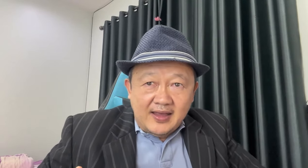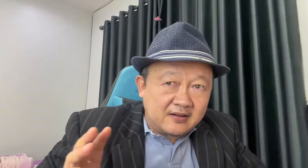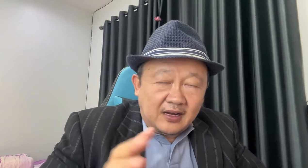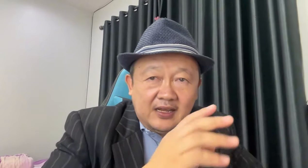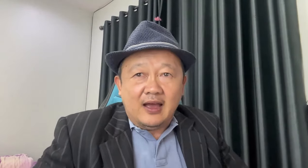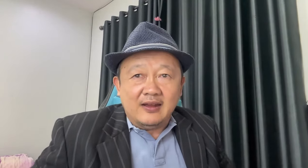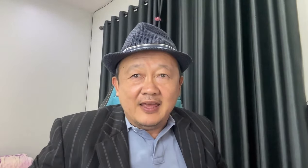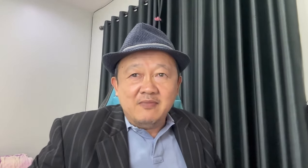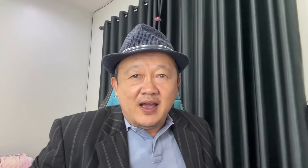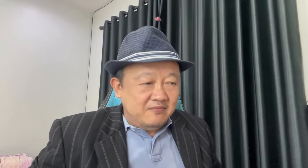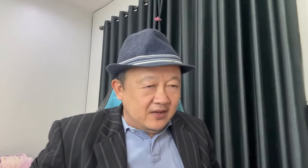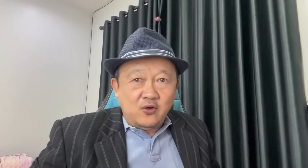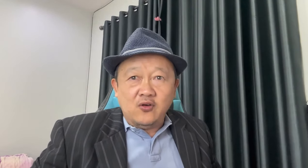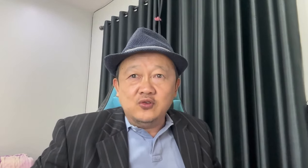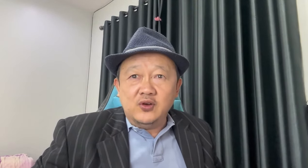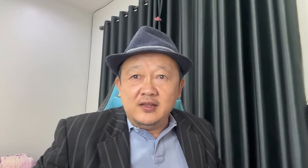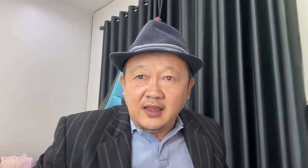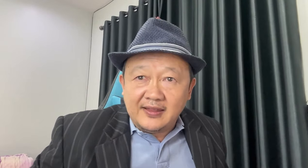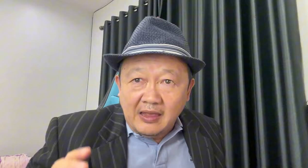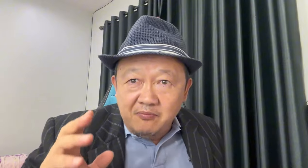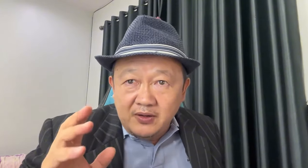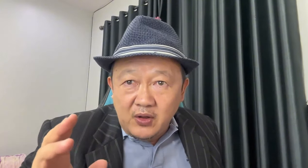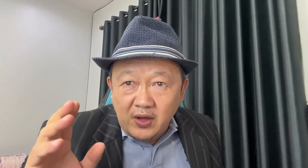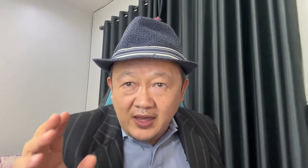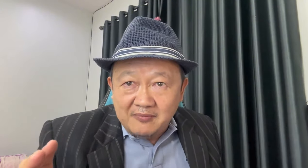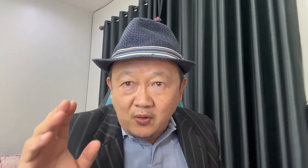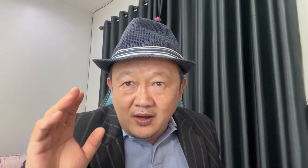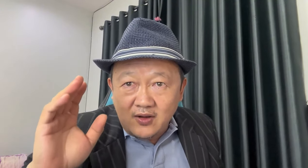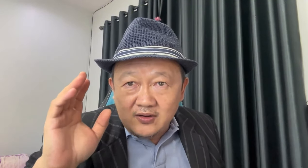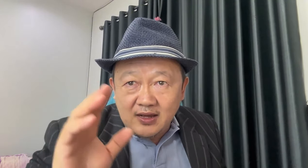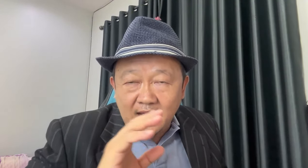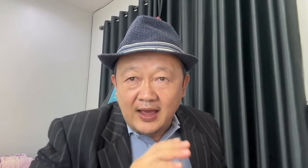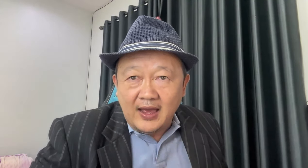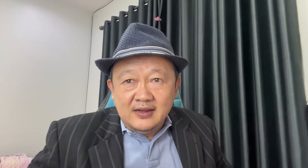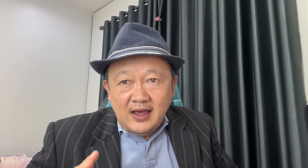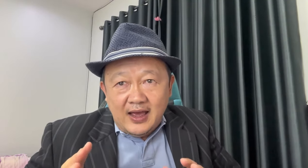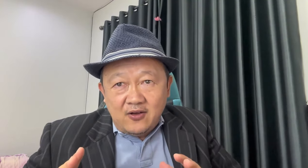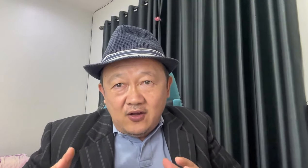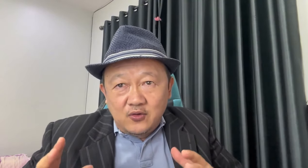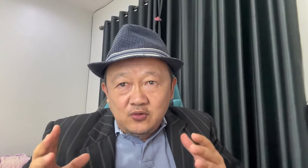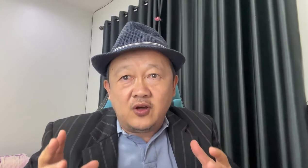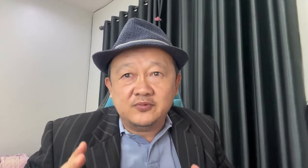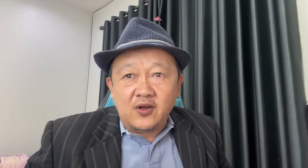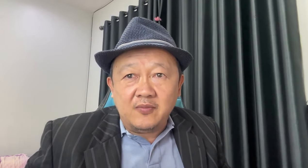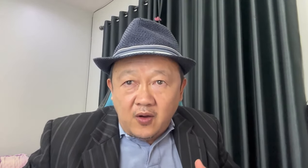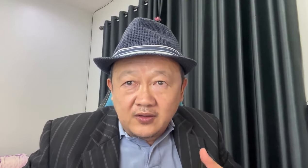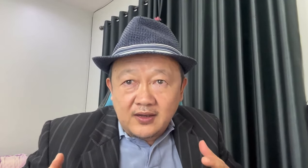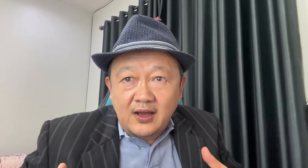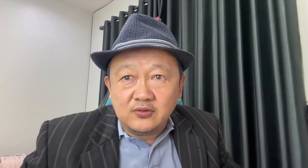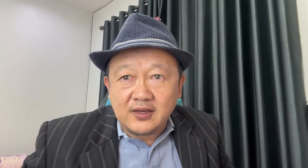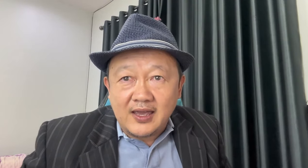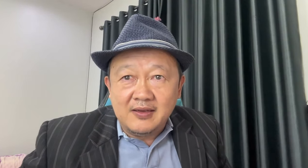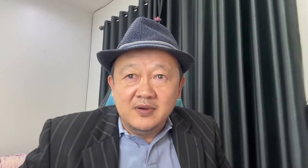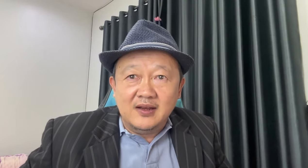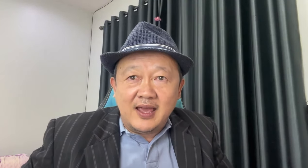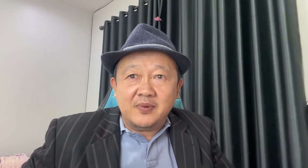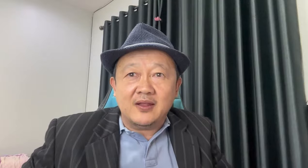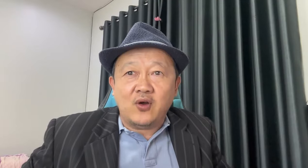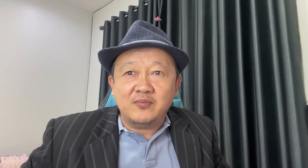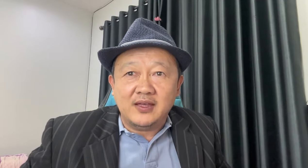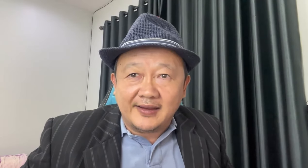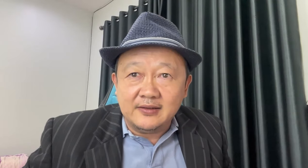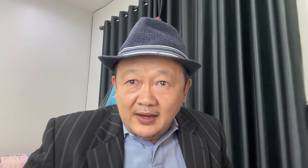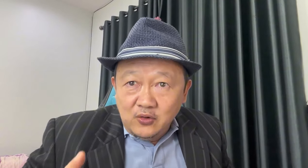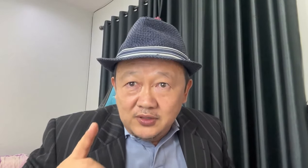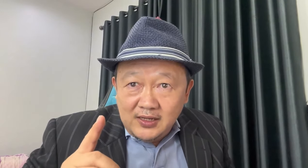ไม่มีการกรีดอะไรมากเหมือนของคุณจุรินทร์แต่เต็มไปด้วยเหตุผลแล้วก็เนื้อหาเนื้อหาก็ดูซอบๆพอจะเข้าใจเหมือนแลก